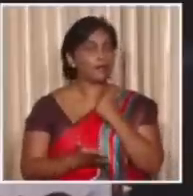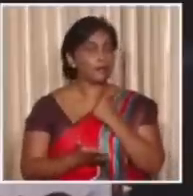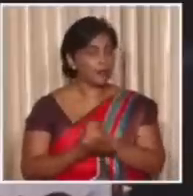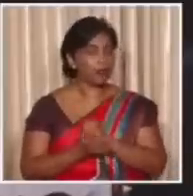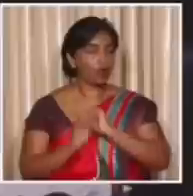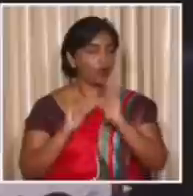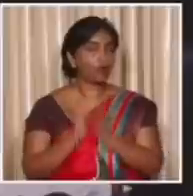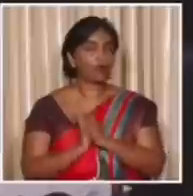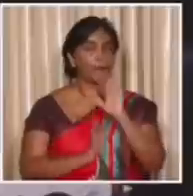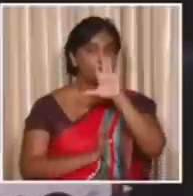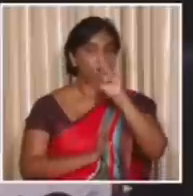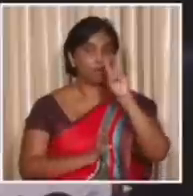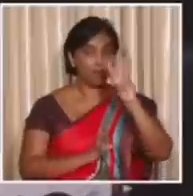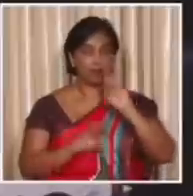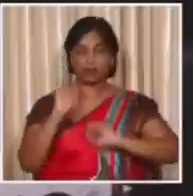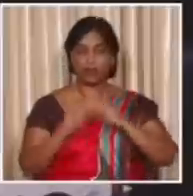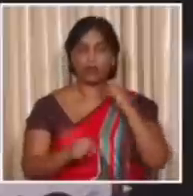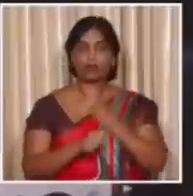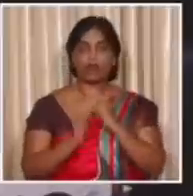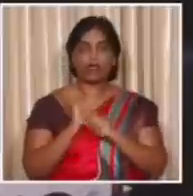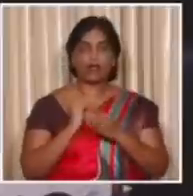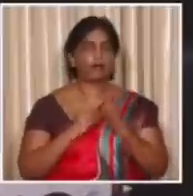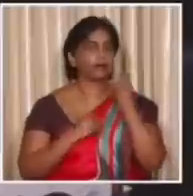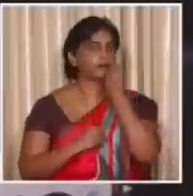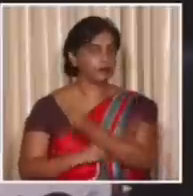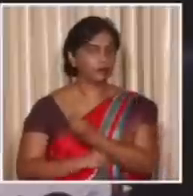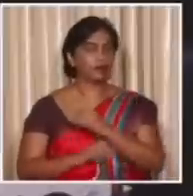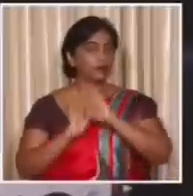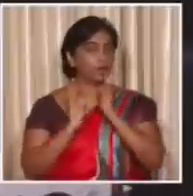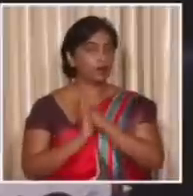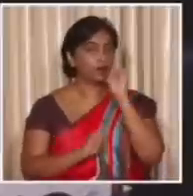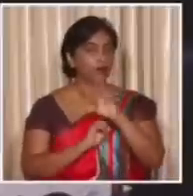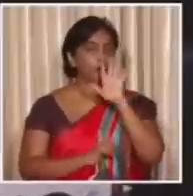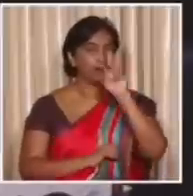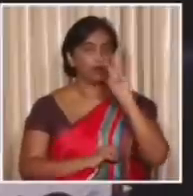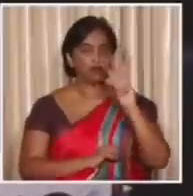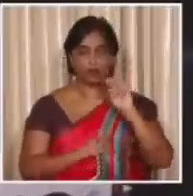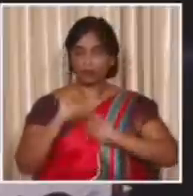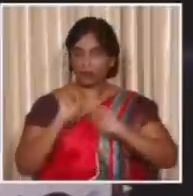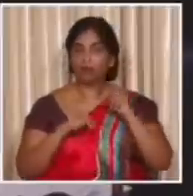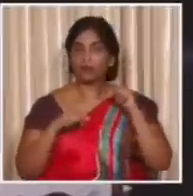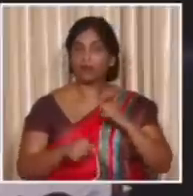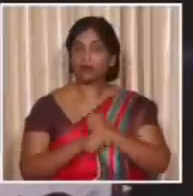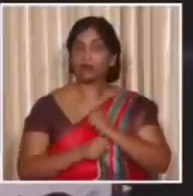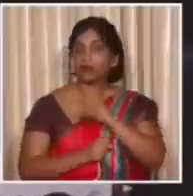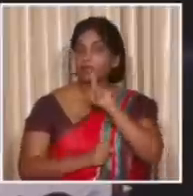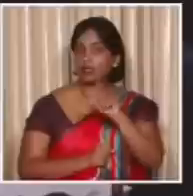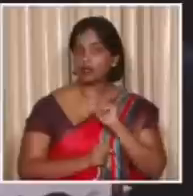මුළු තැන්පත්වලින් 53ක් තියෙන්නේ ආණ්ඩුවට ණය දීලා මුළු තැන්පත්වලින් 53ක් දැන් ආණ්ඩුව යෝජනා කරන්නේ